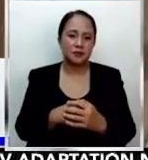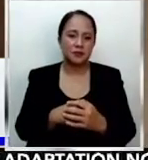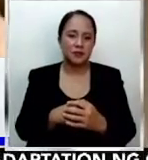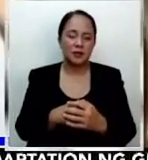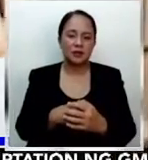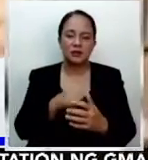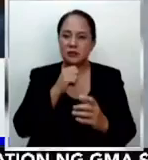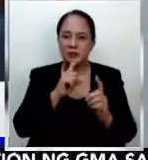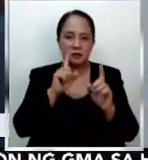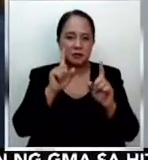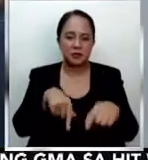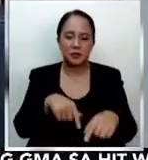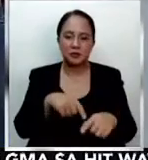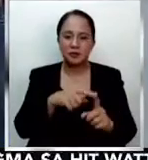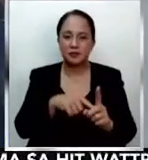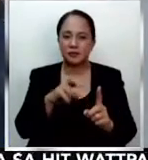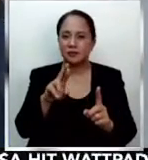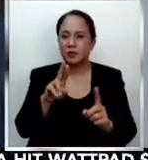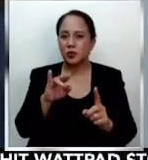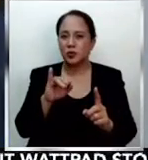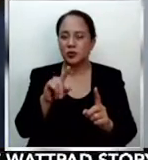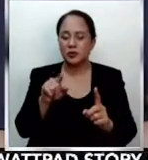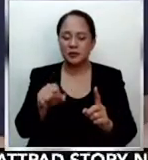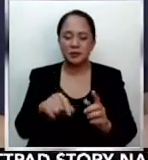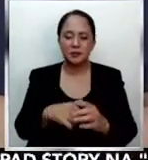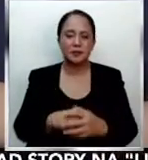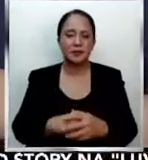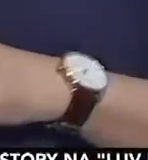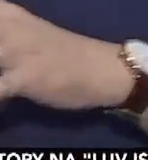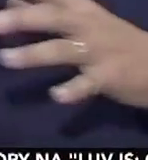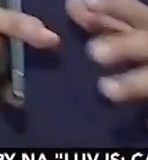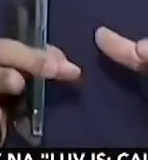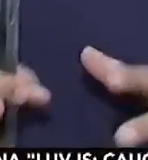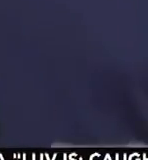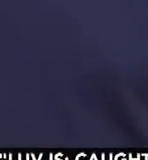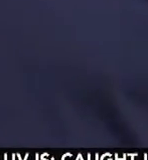pahayag si Ruiz. John Consulta, nakatutok